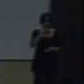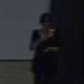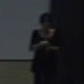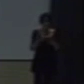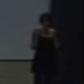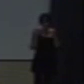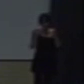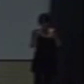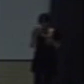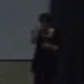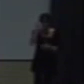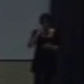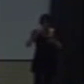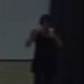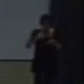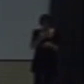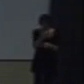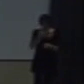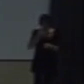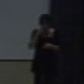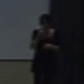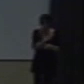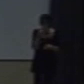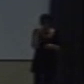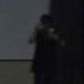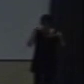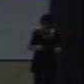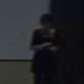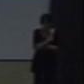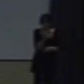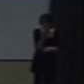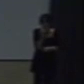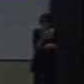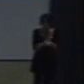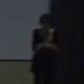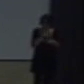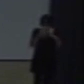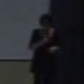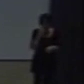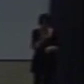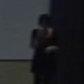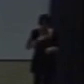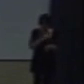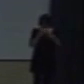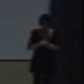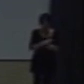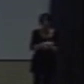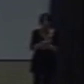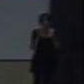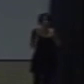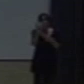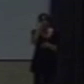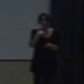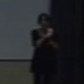casa amb la seva família o mentre fan no sé què. I bueno, hi ha un tio allà que està dient pues que su padre pegava